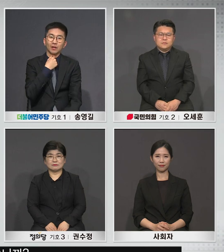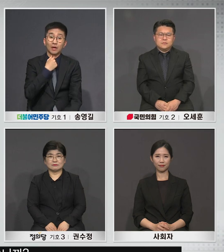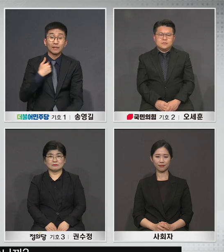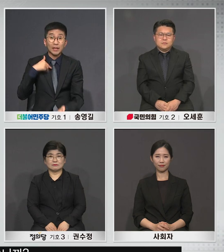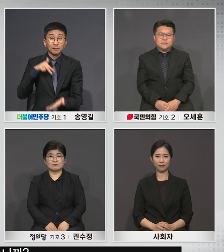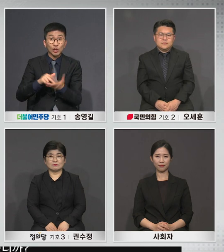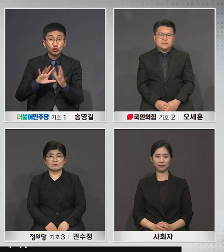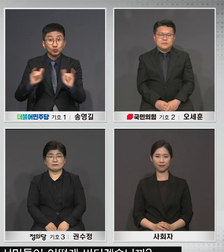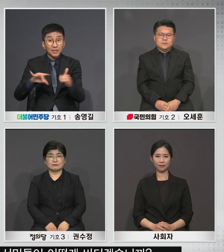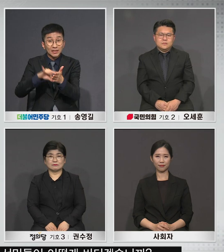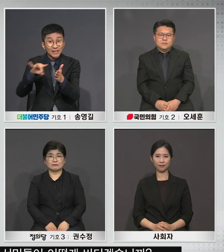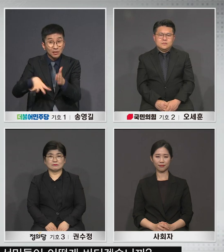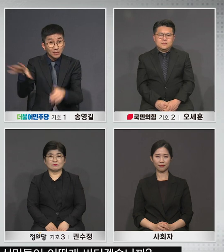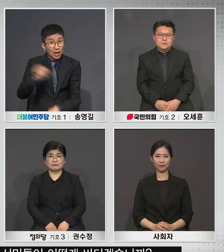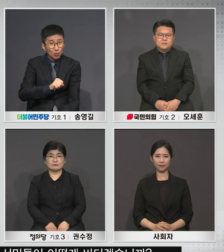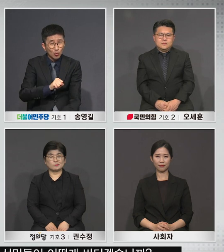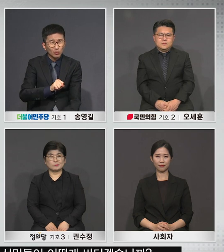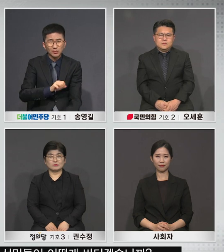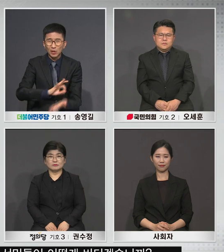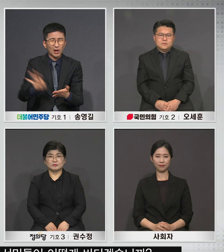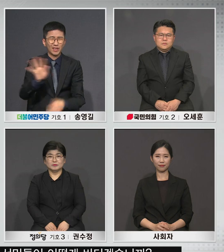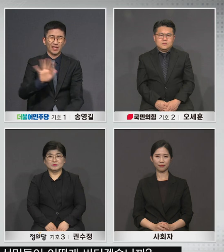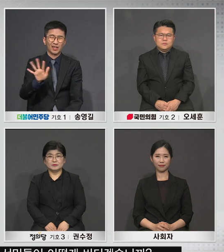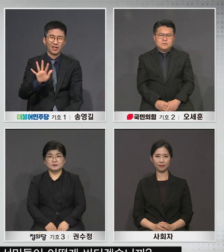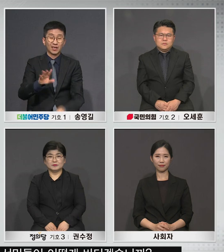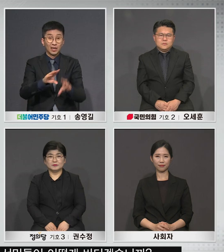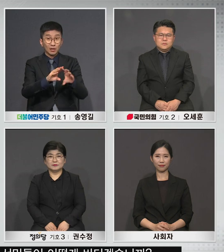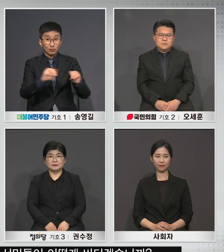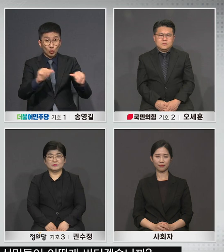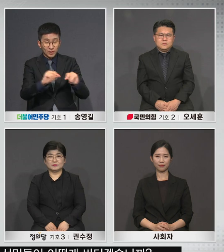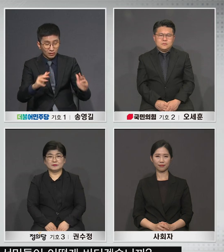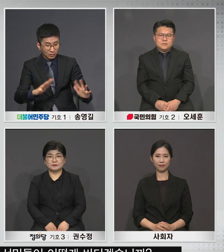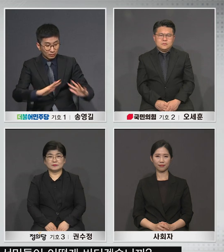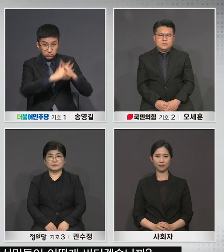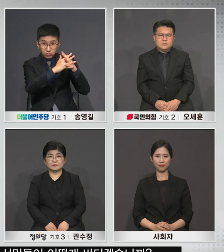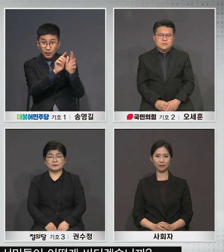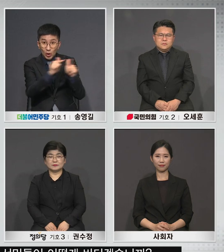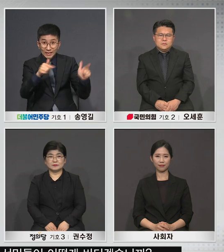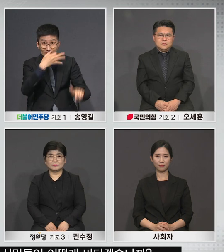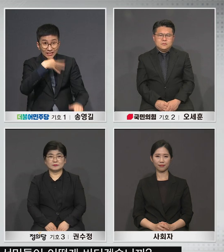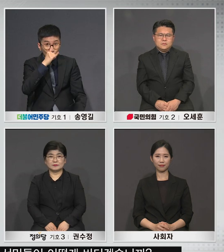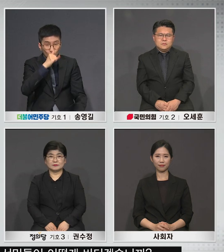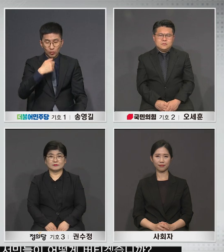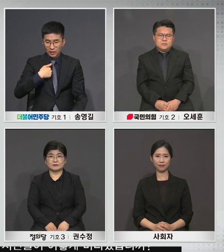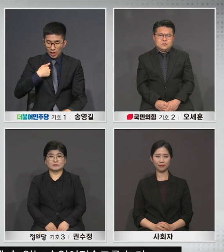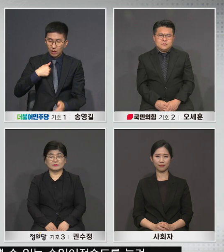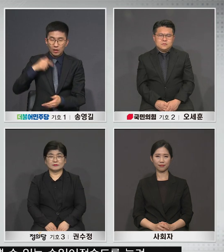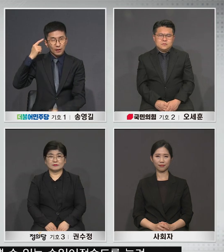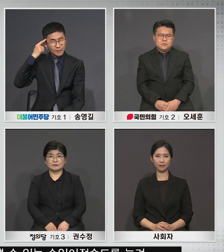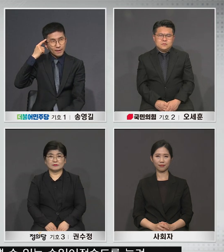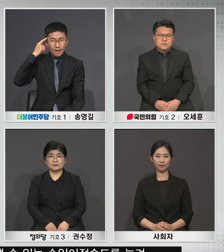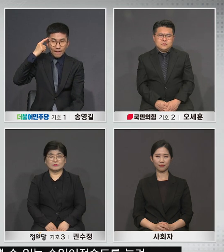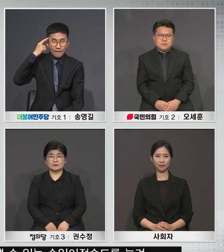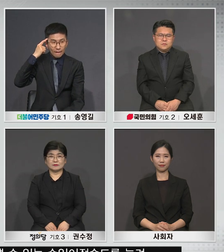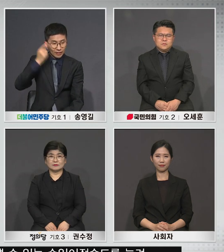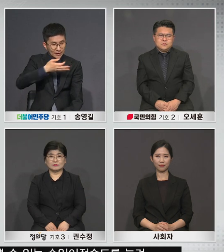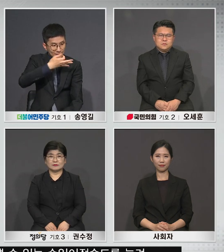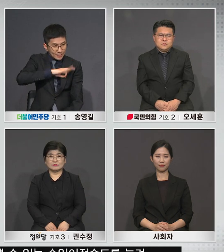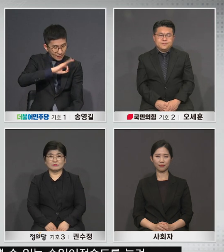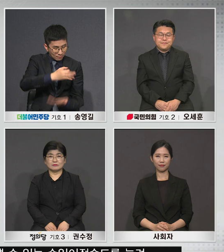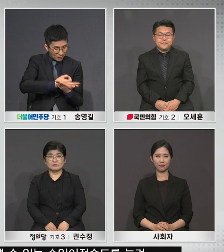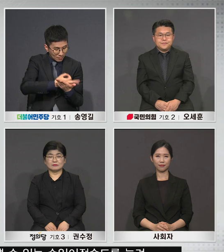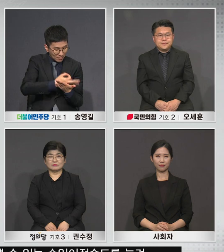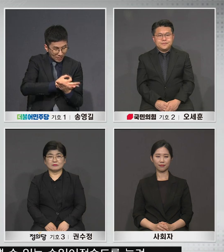국민의 세금으로 하지 않고 실질적인 부동산 개발 이익이나 제가 가지고 있는 경영 기법으로 이것을 수익을 만들어내서